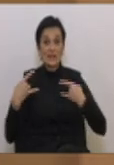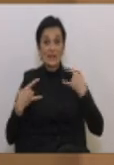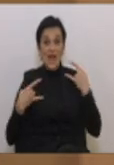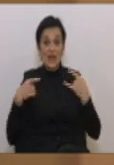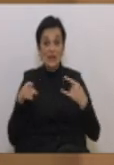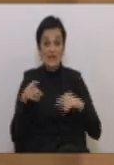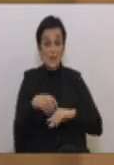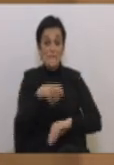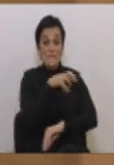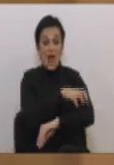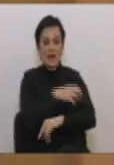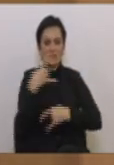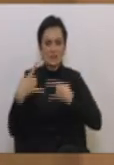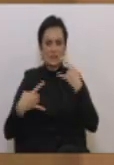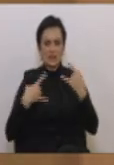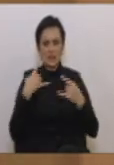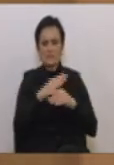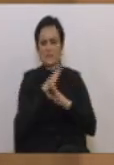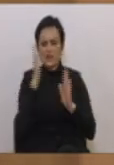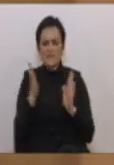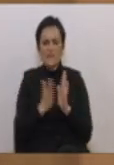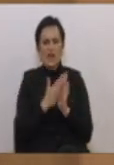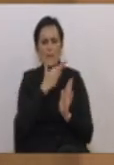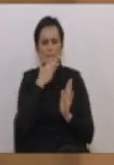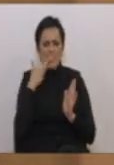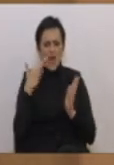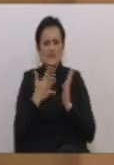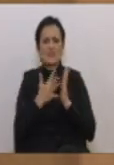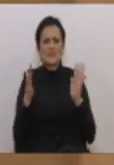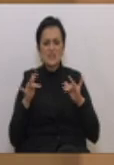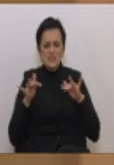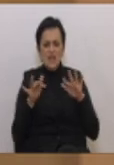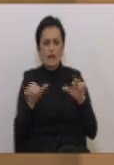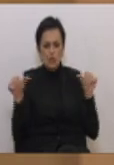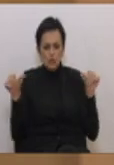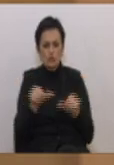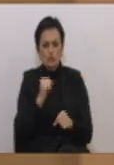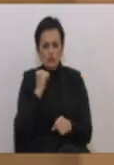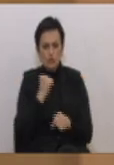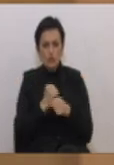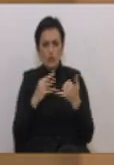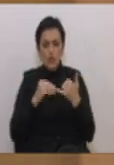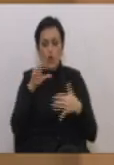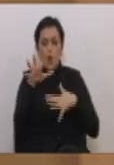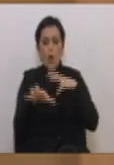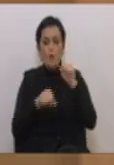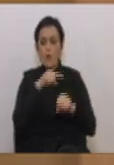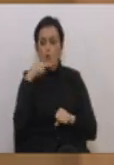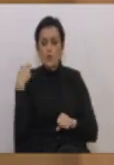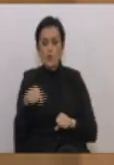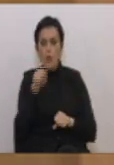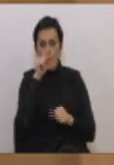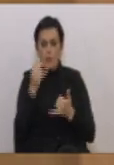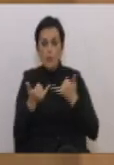პარტიის ტელევიზია, რომელსაც ყველაზე ბევრი და დიდი საქმე აქვს, ცუდი საქმე გაკეთებული ოკუპანტი რუსეთისათვის და პუტინისათვის,